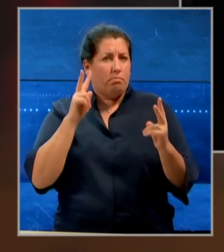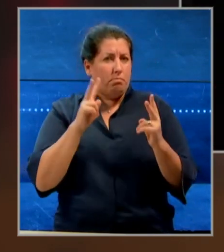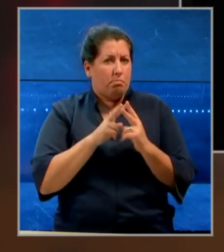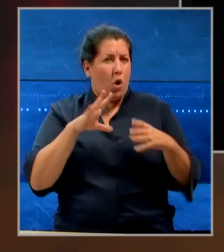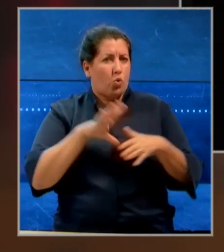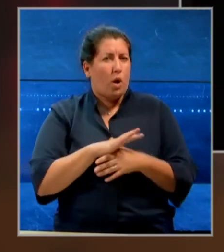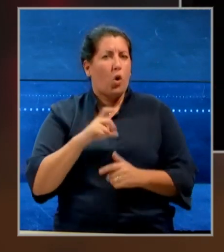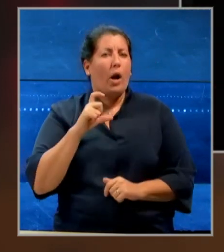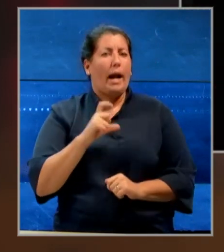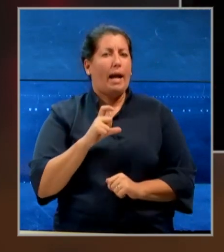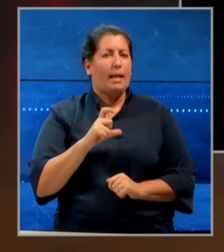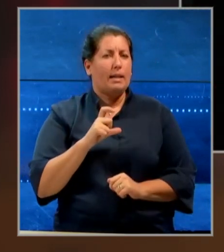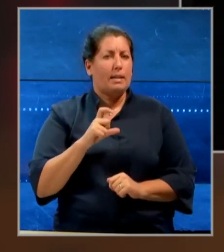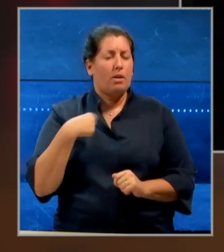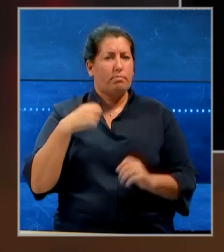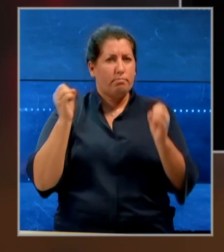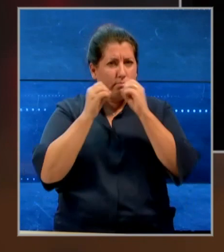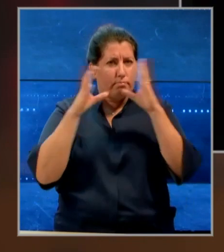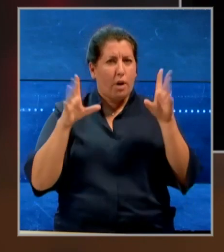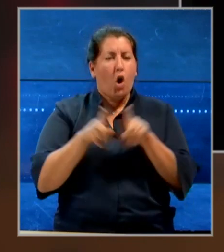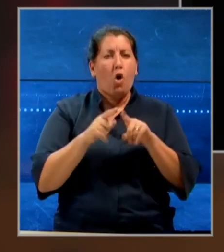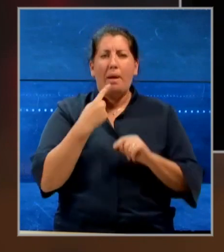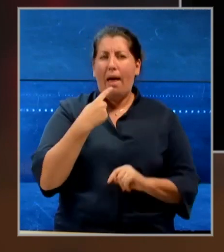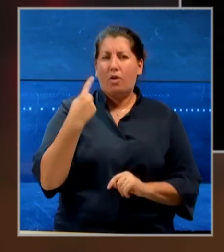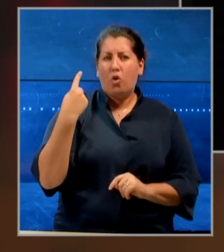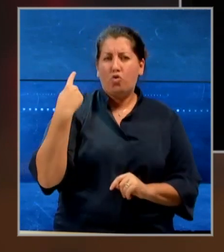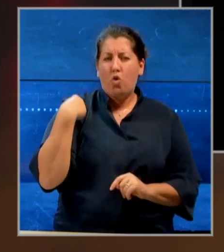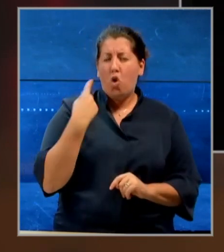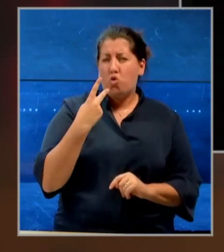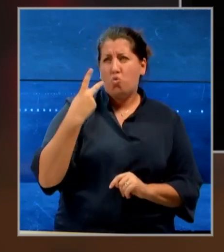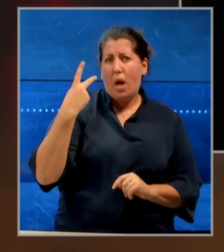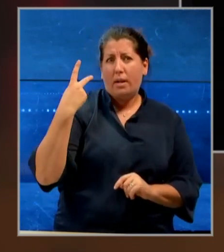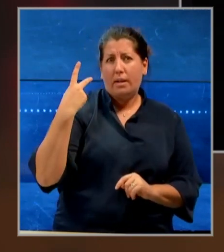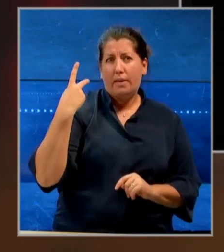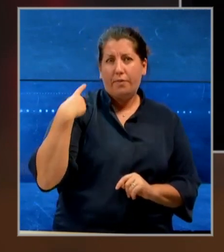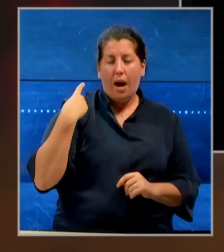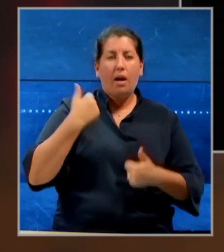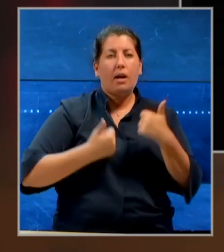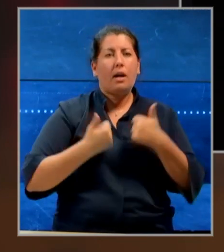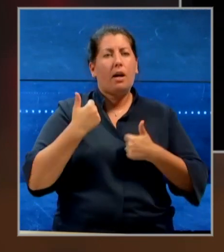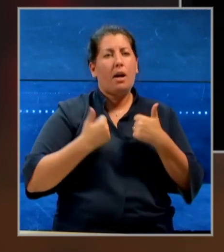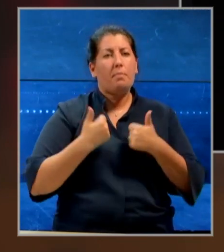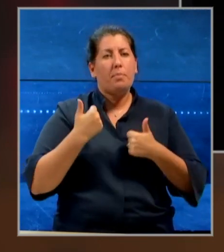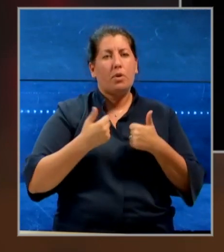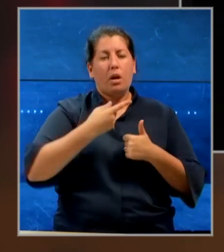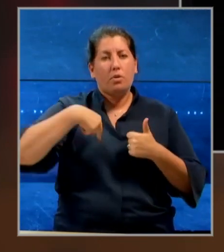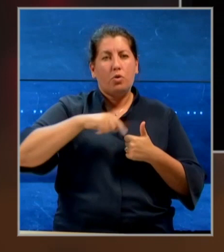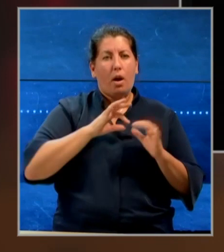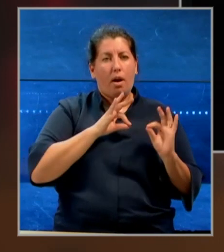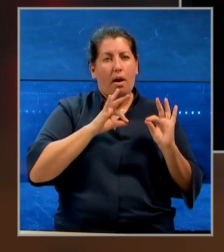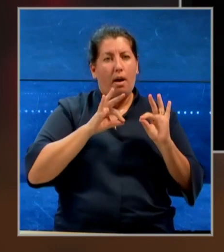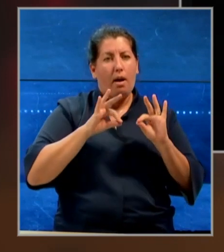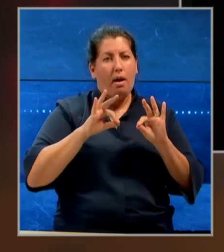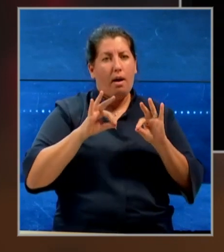nostro dell'anno scorso, cioè dopo un campionato strepitoso che facemmo due anni fa e arrivamo a 120 e secondi. E dopo la promozione. E